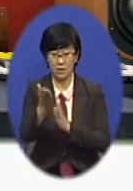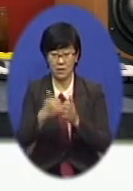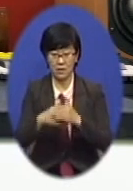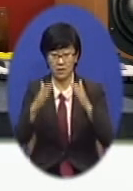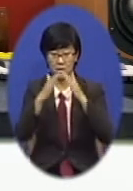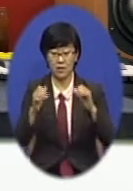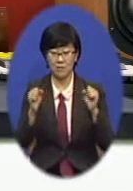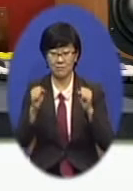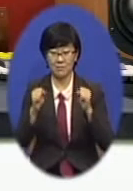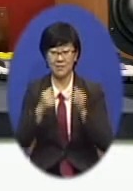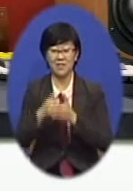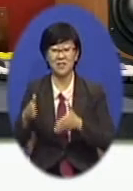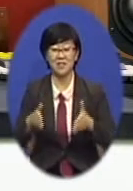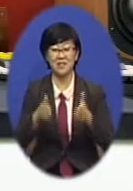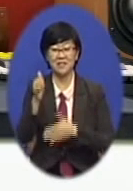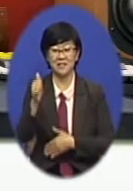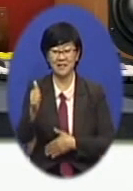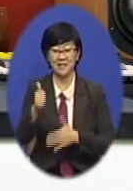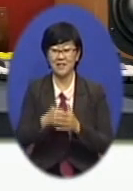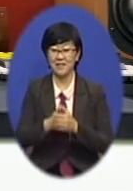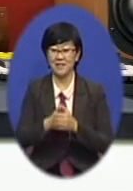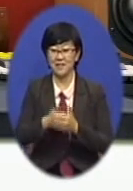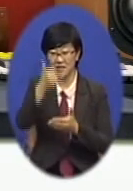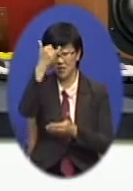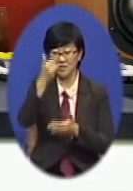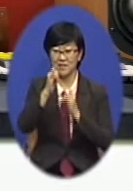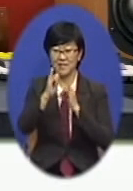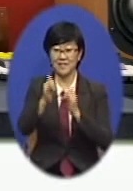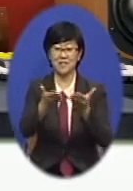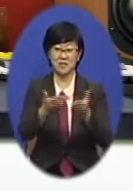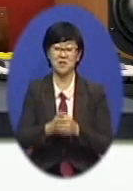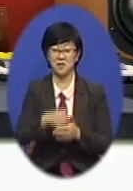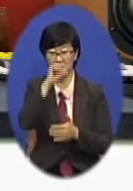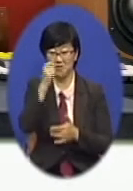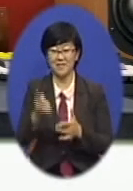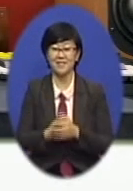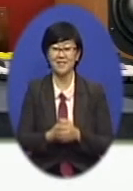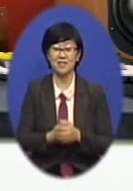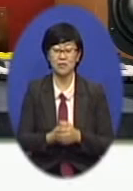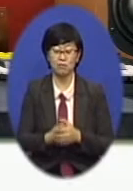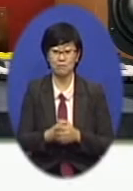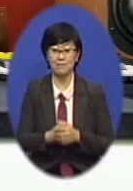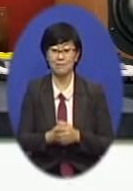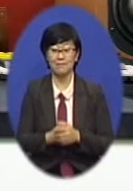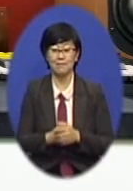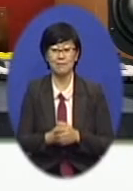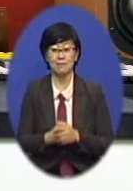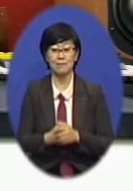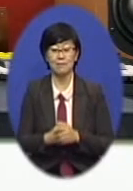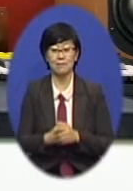전라북도 도지사께서 그 저 효부상 드려야 돼요. 아이고, 아유, 이렇게